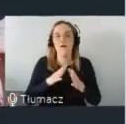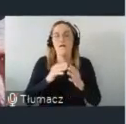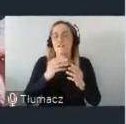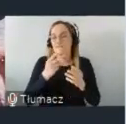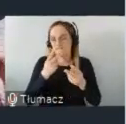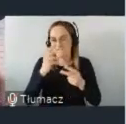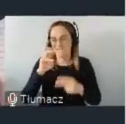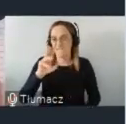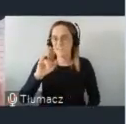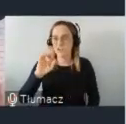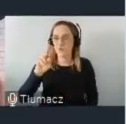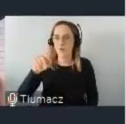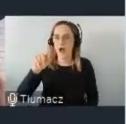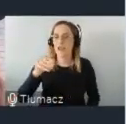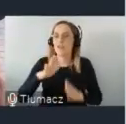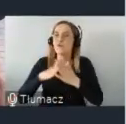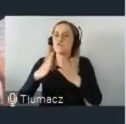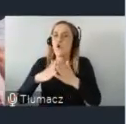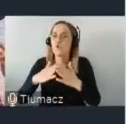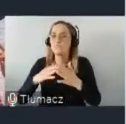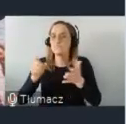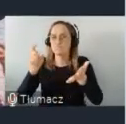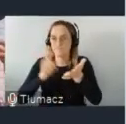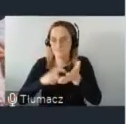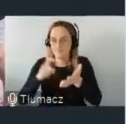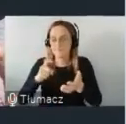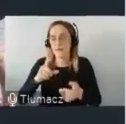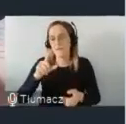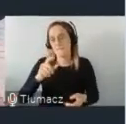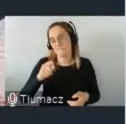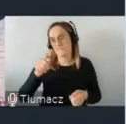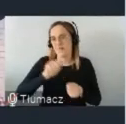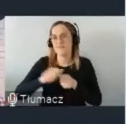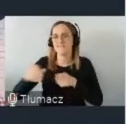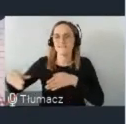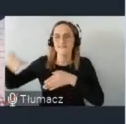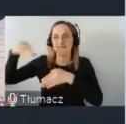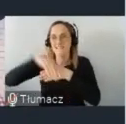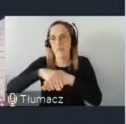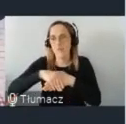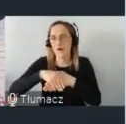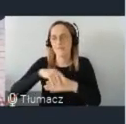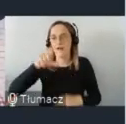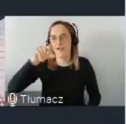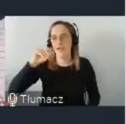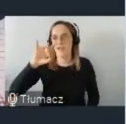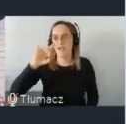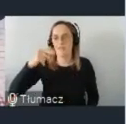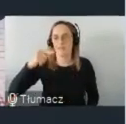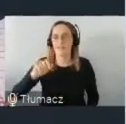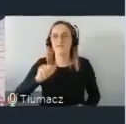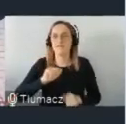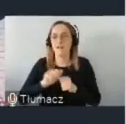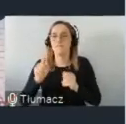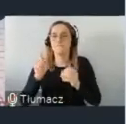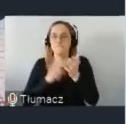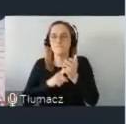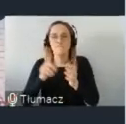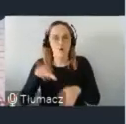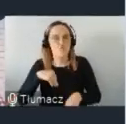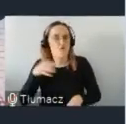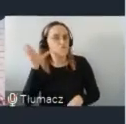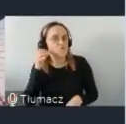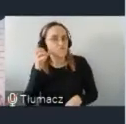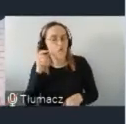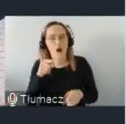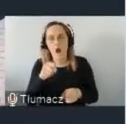zobaczycie, tam jest taka zakładka o legendach. Zrobili projekt, w którym ożywili znacznik i można odsłuchać